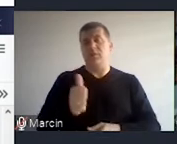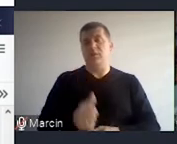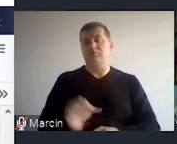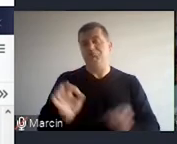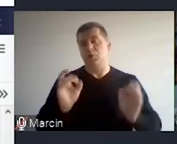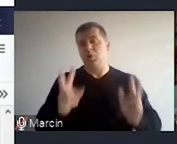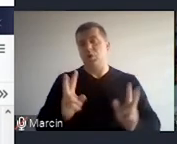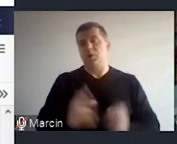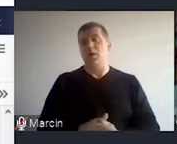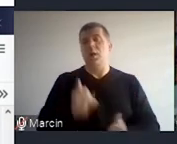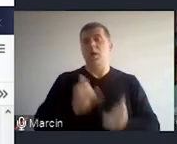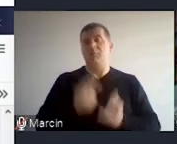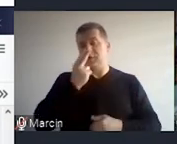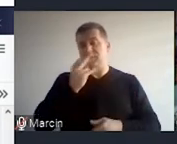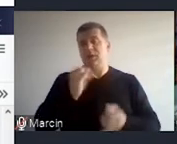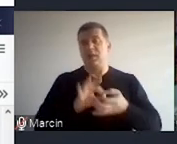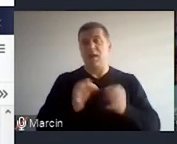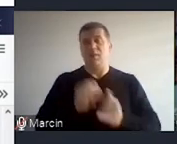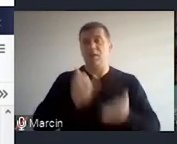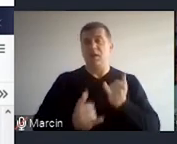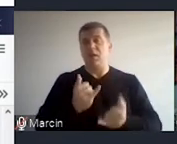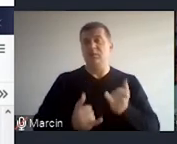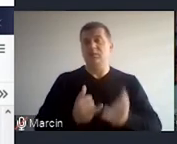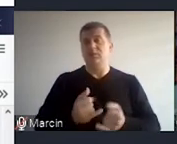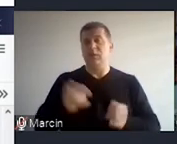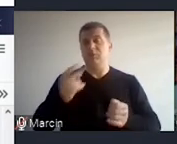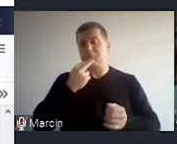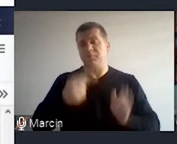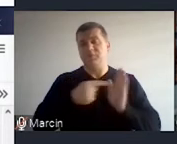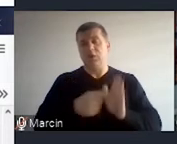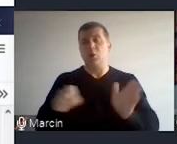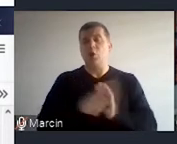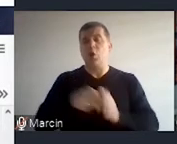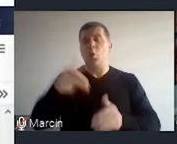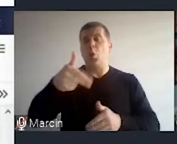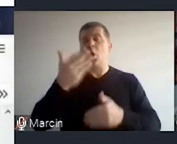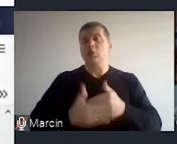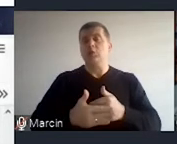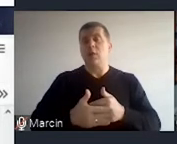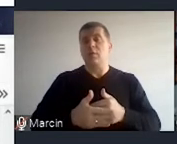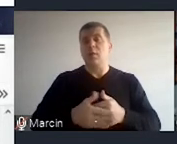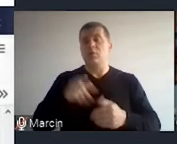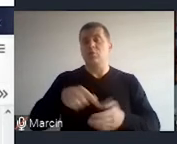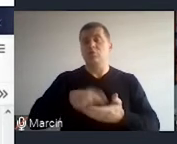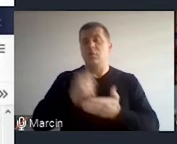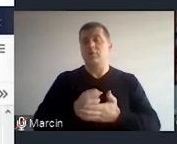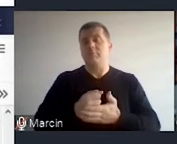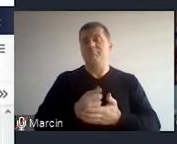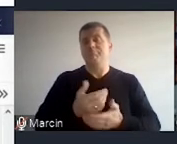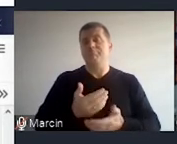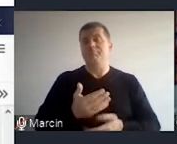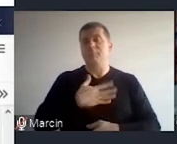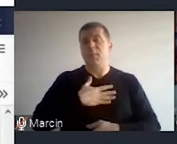OK. Natomiast widzicie, nawet jeśli odnoszę się we wskaźniku do ukończenia, to znów zostawiam sobie